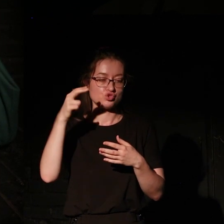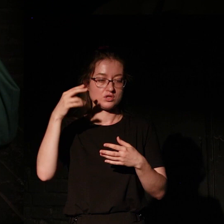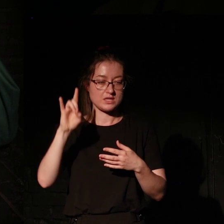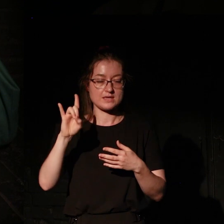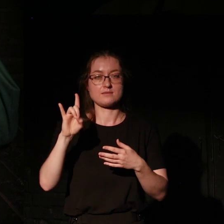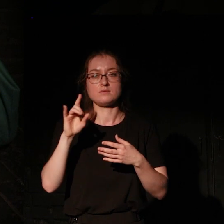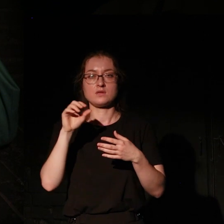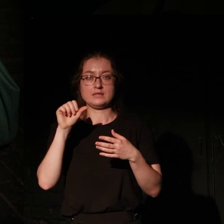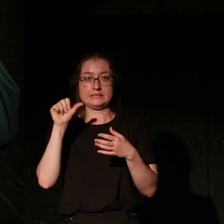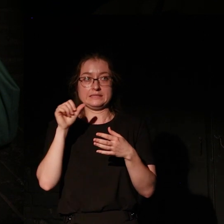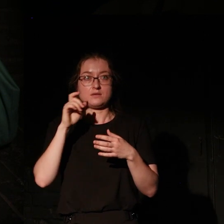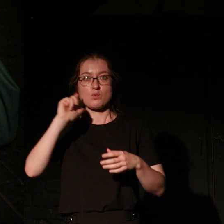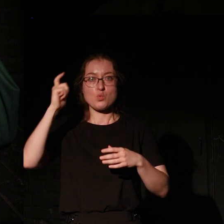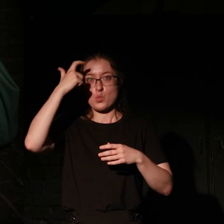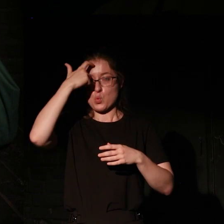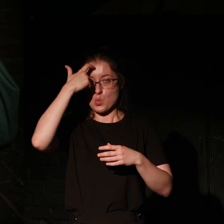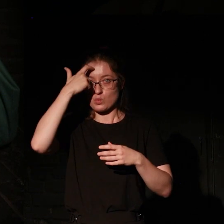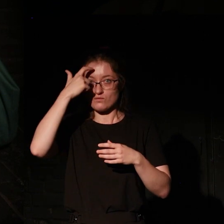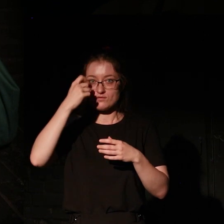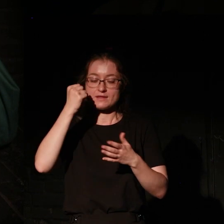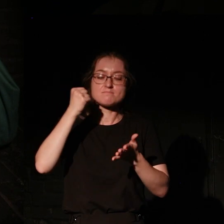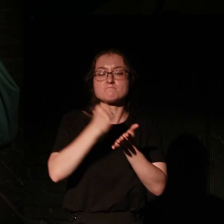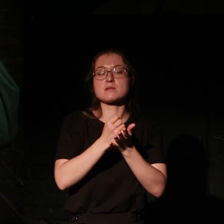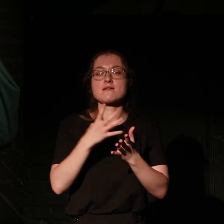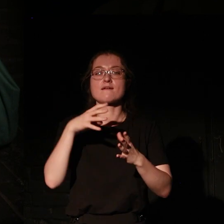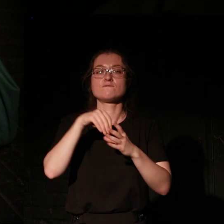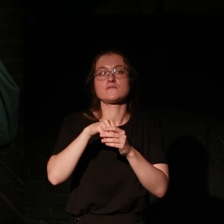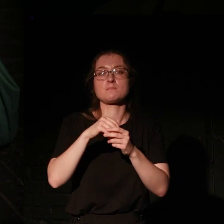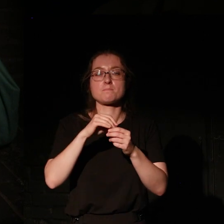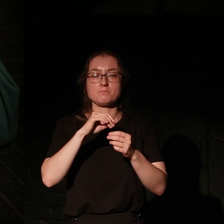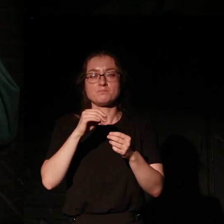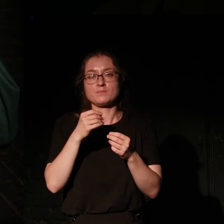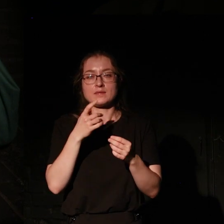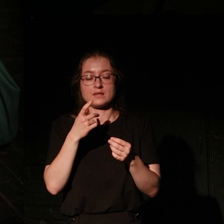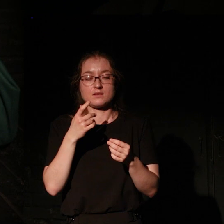tylko gdzieś w środku. I są elementy, które